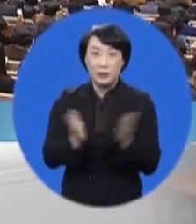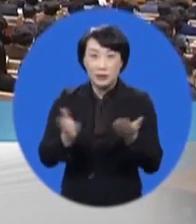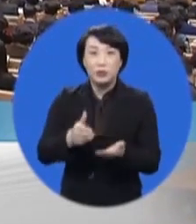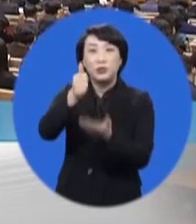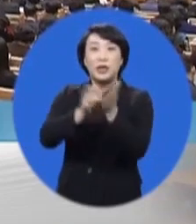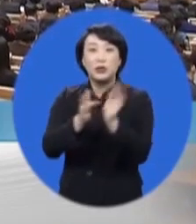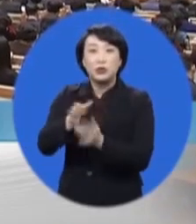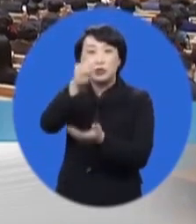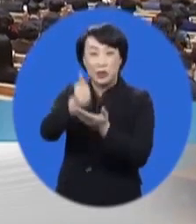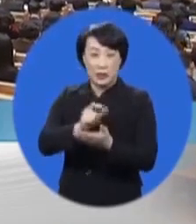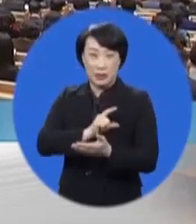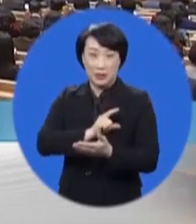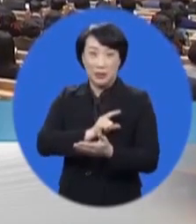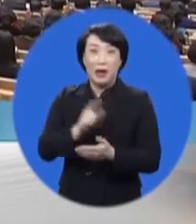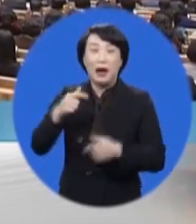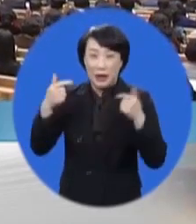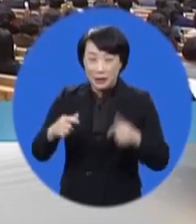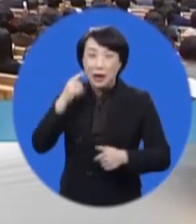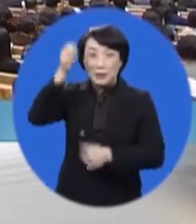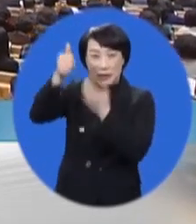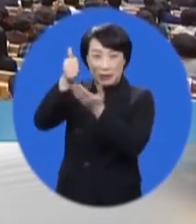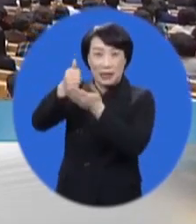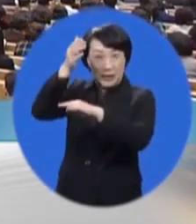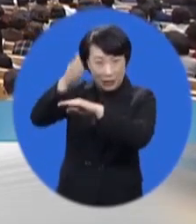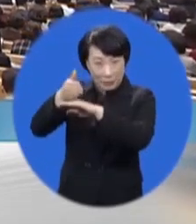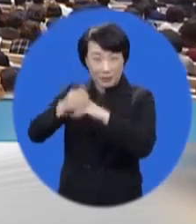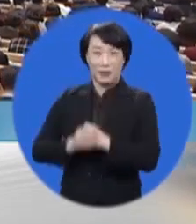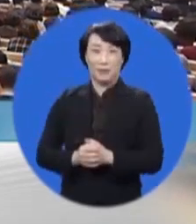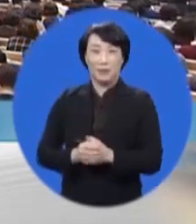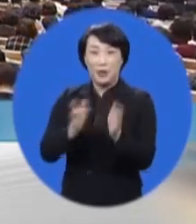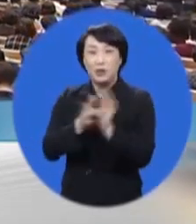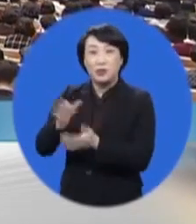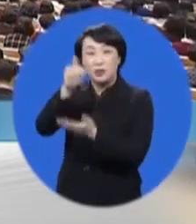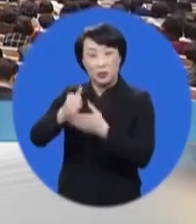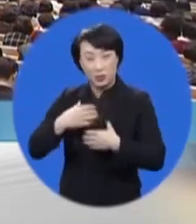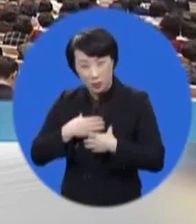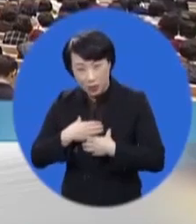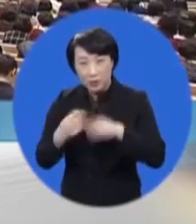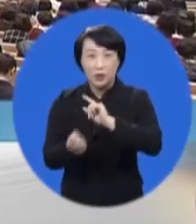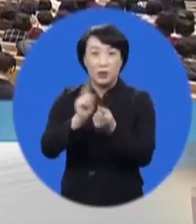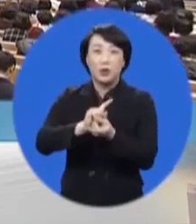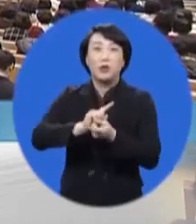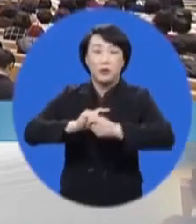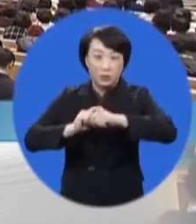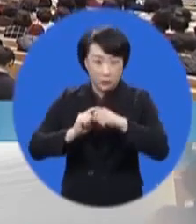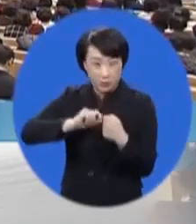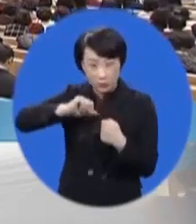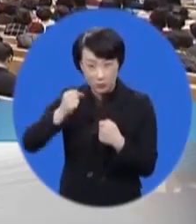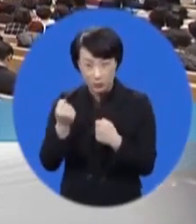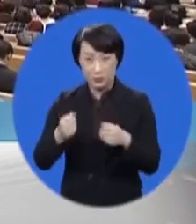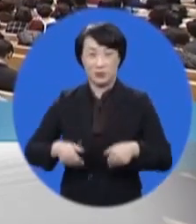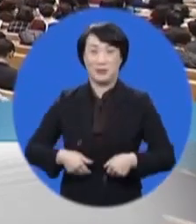범사에 우리 주 예수 그리스도의 이름으로 항상 아버지 하나님께 감사하며 그리스도를 경외함으로 비차